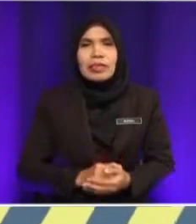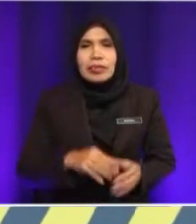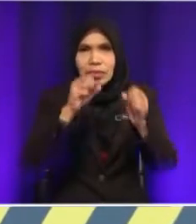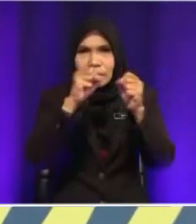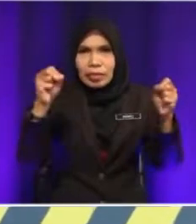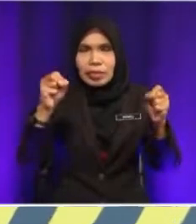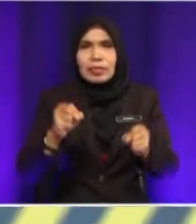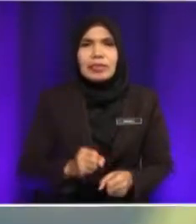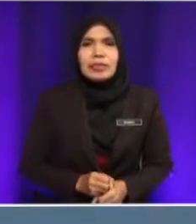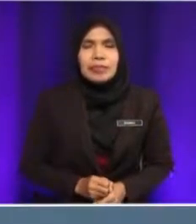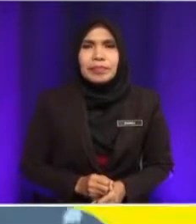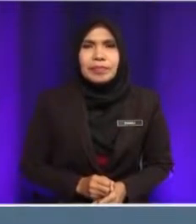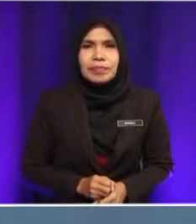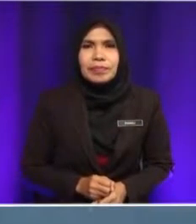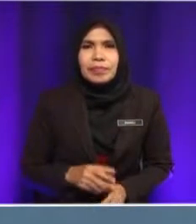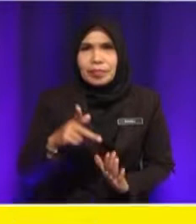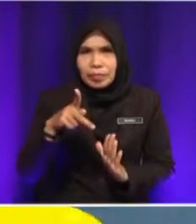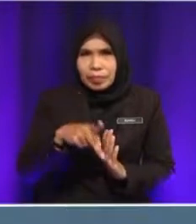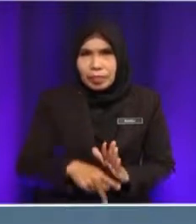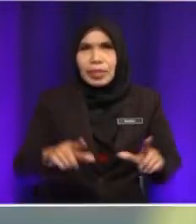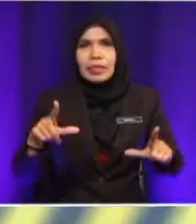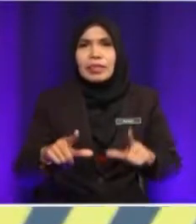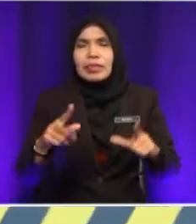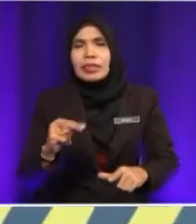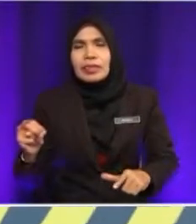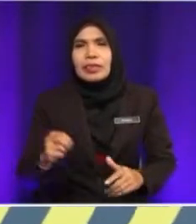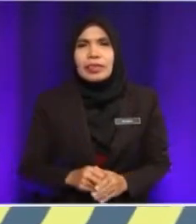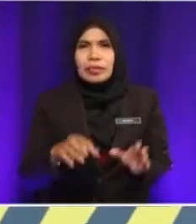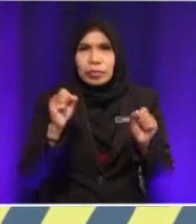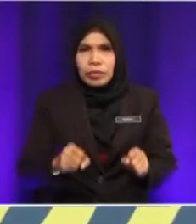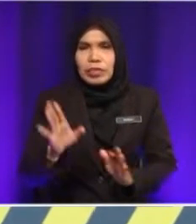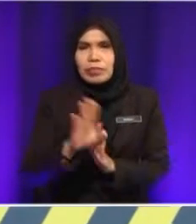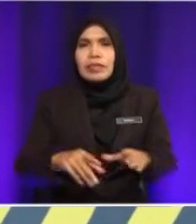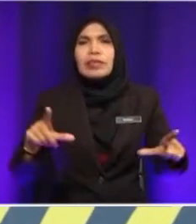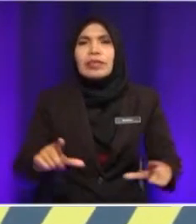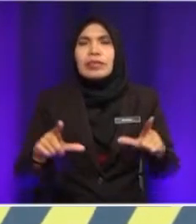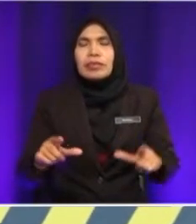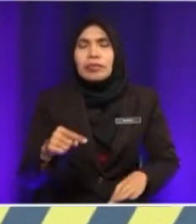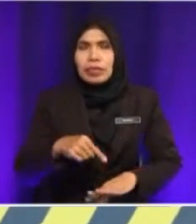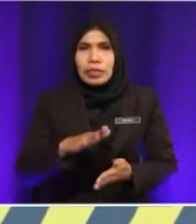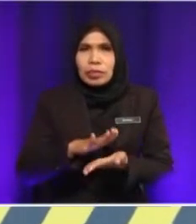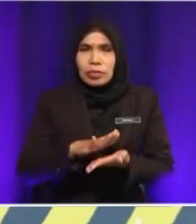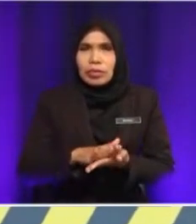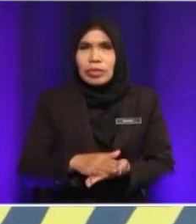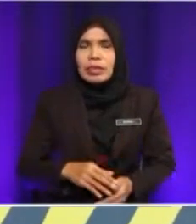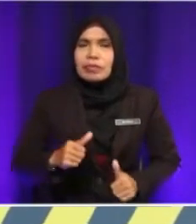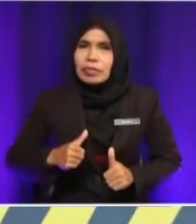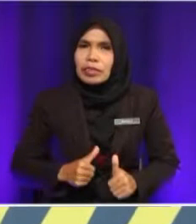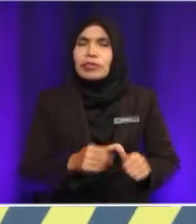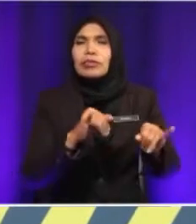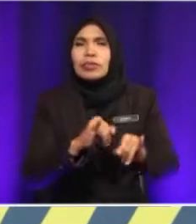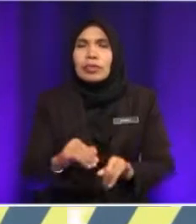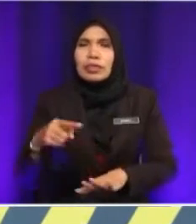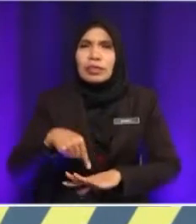ujian ini boleh berlaku di sekolah mengikut kesesuaian sekolah yang dikatakan kata lebih